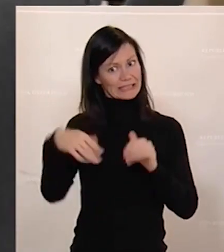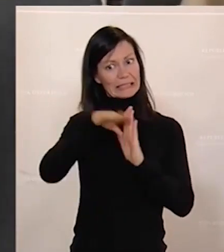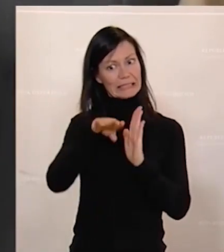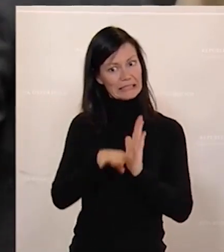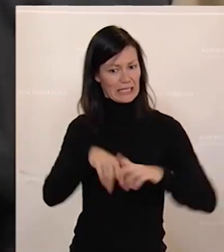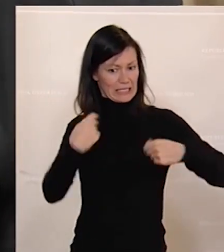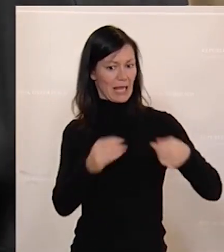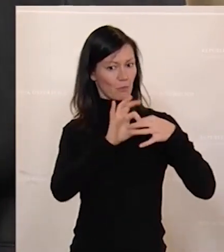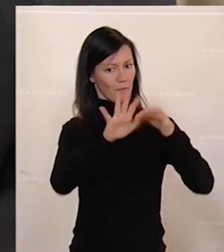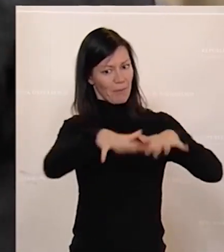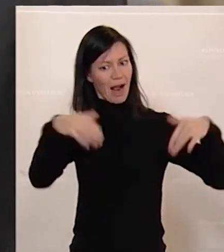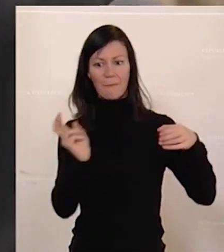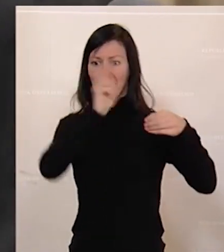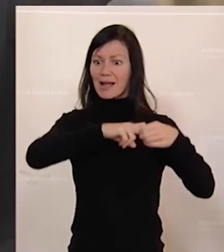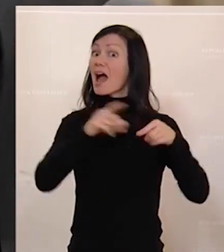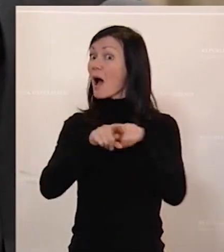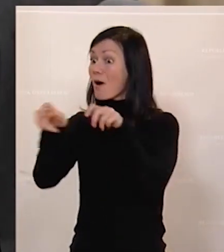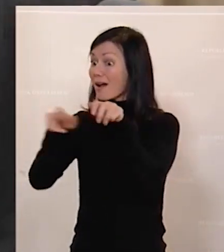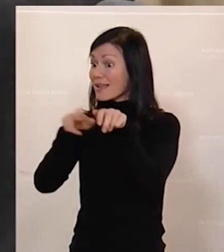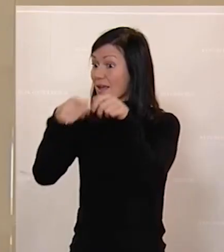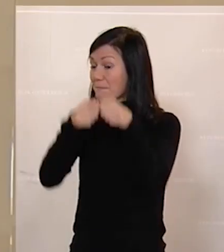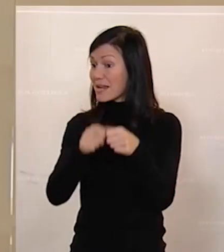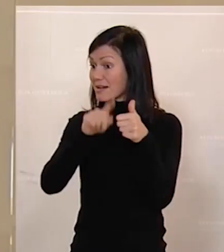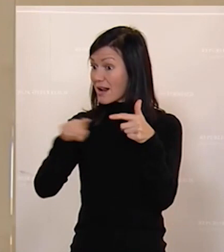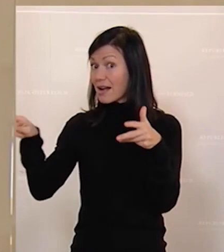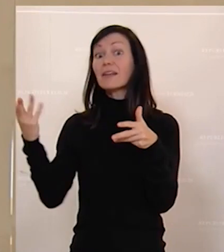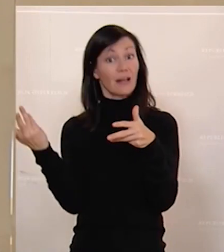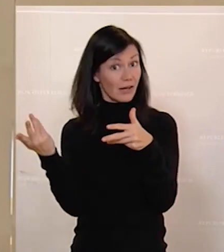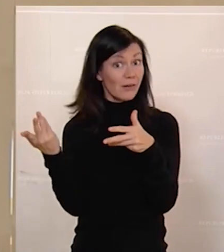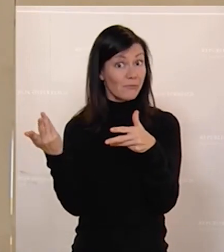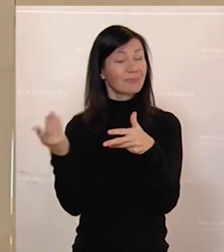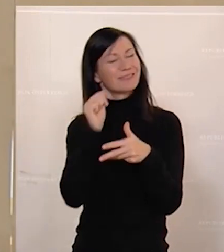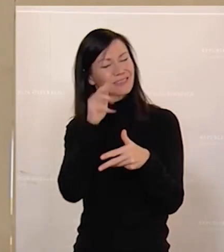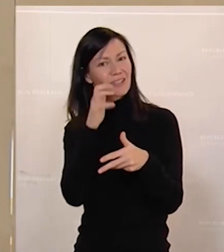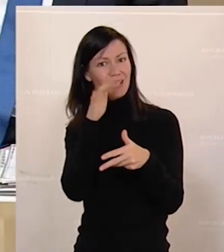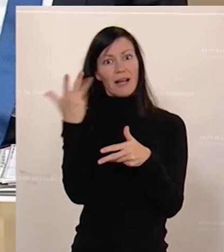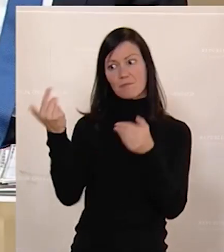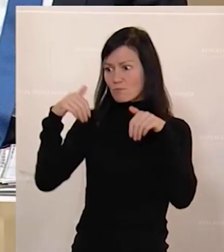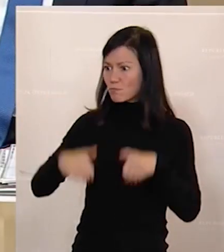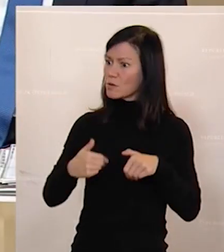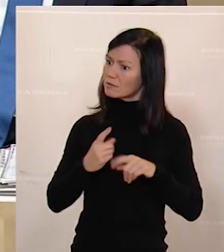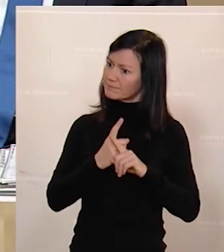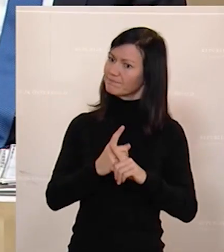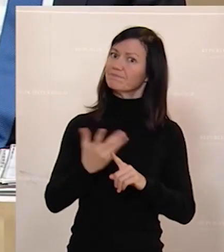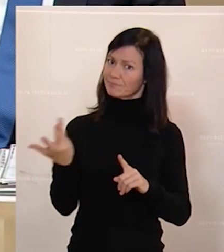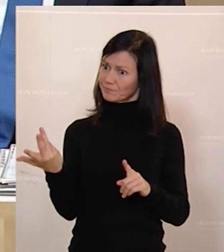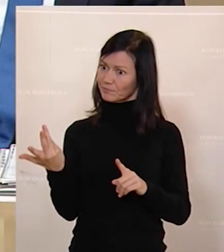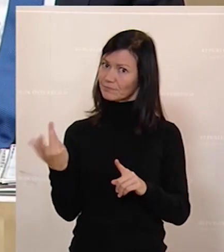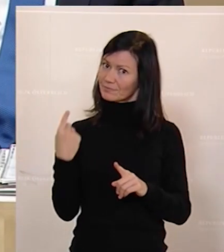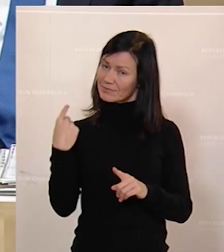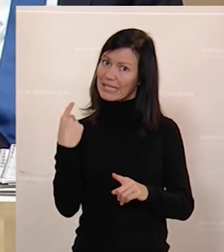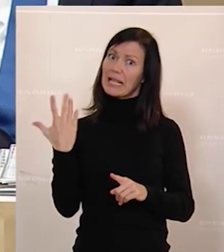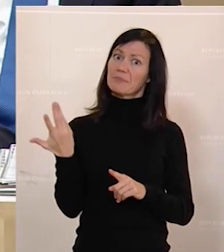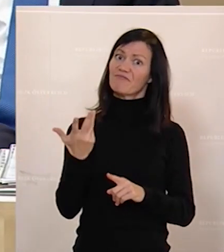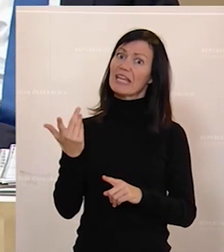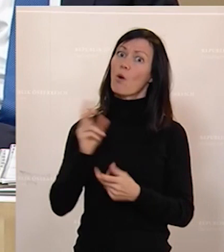gesetzgebenden Körperschaft, die auch die Mitglieder der Regierung tagtäglich gerecht werden müssen als Mitglied der